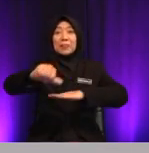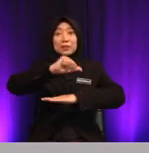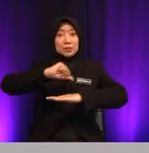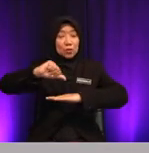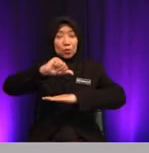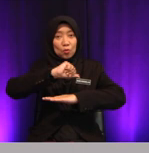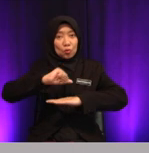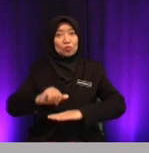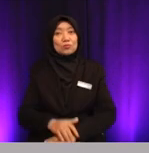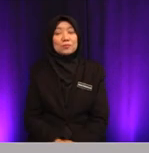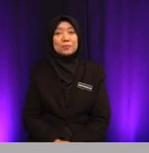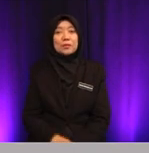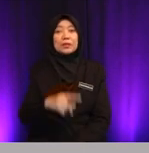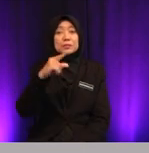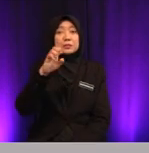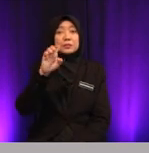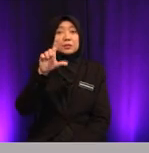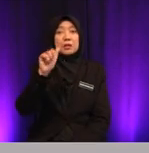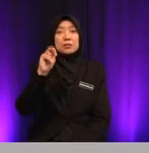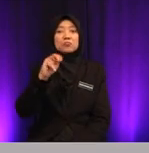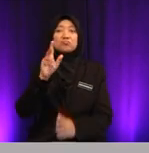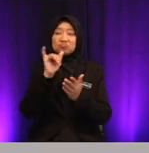eh jalutin adalah buatan